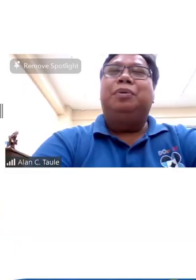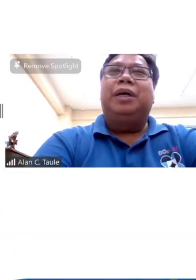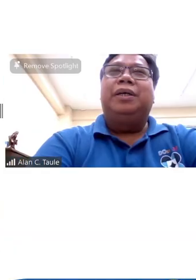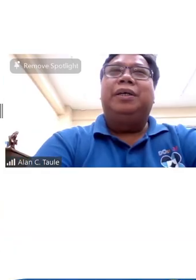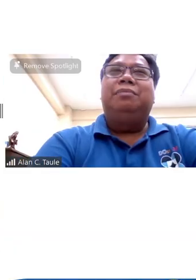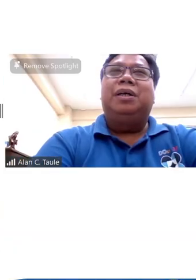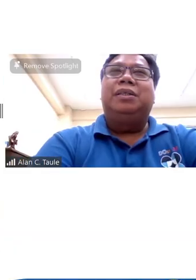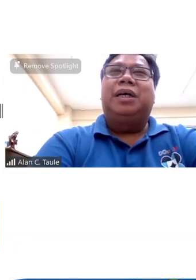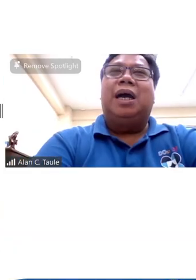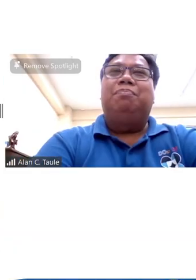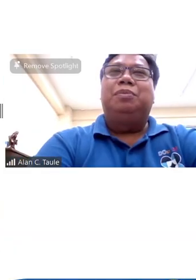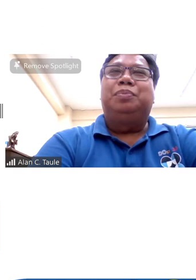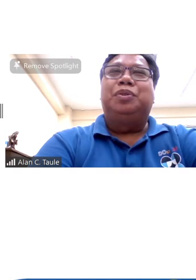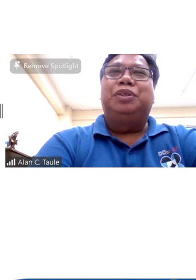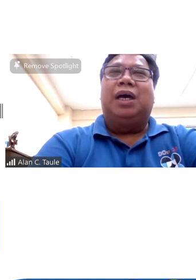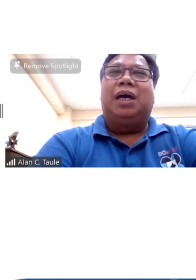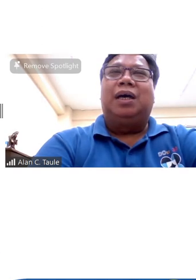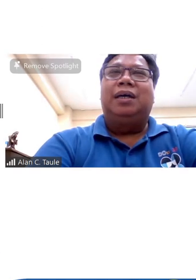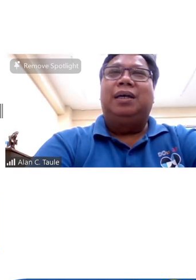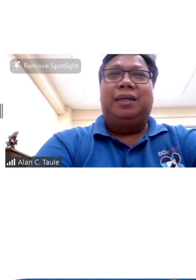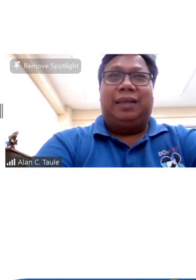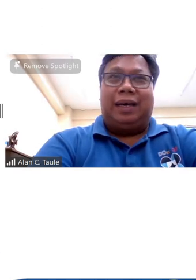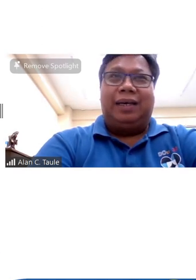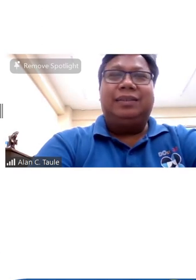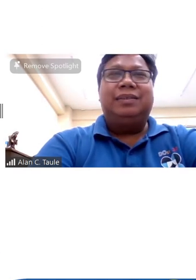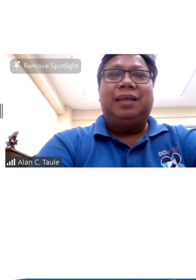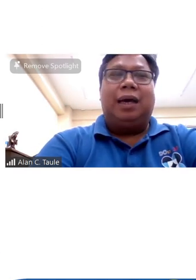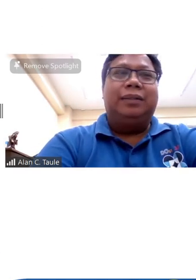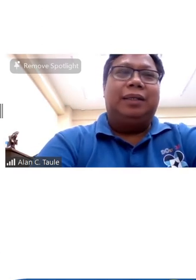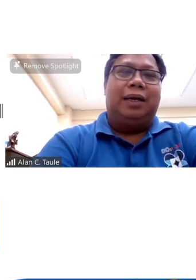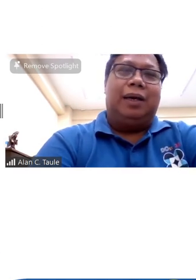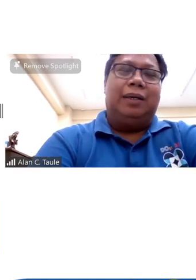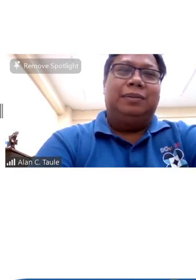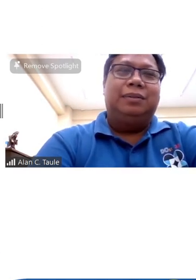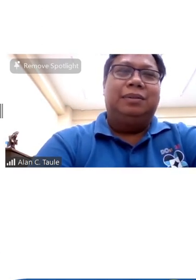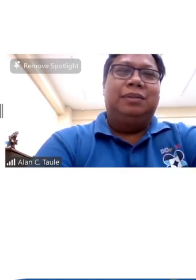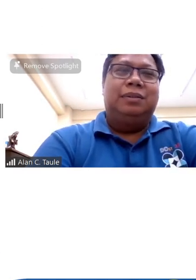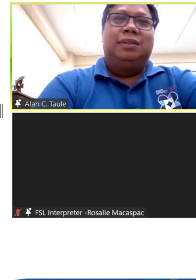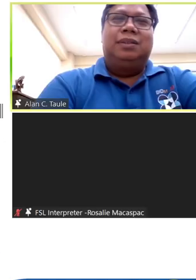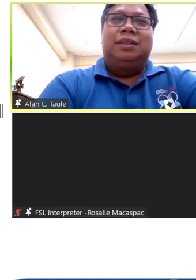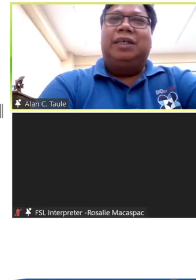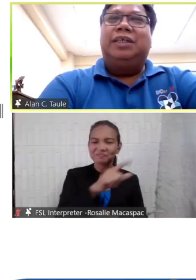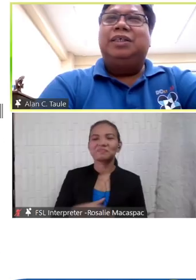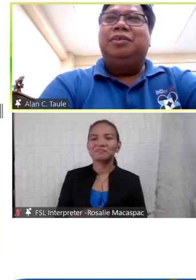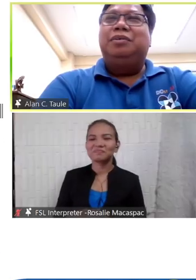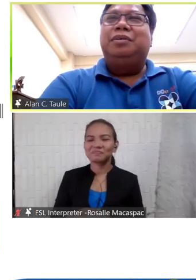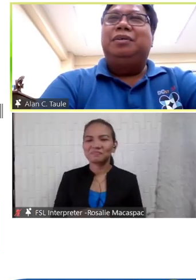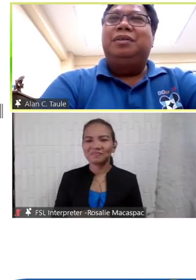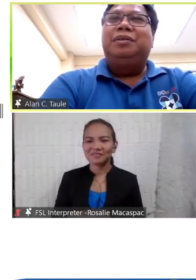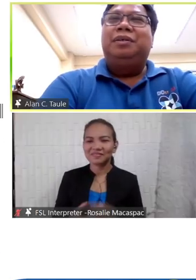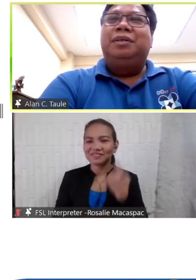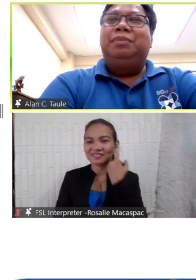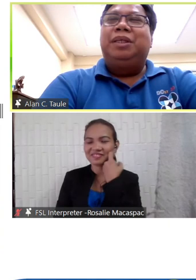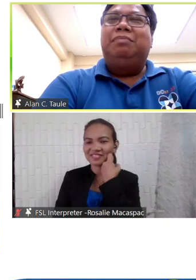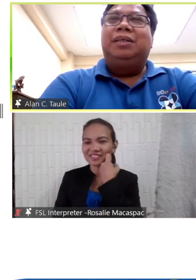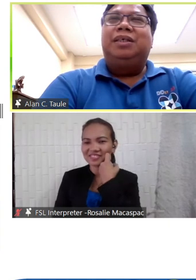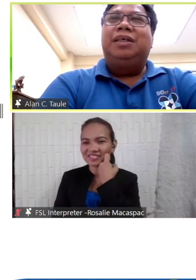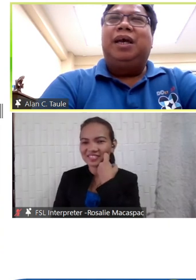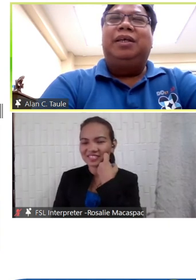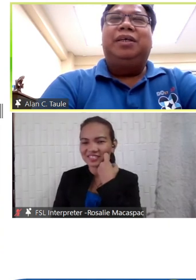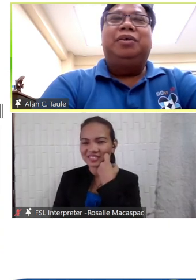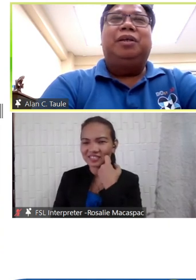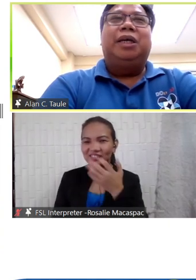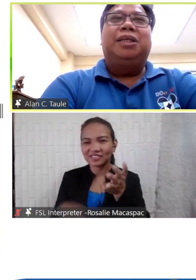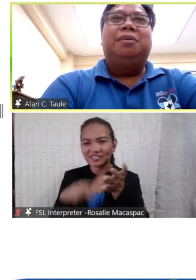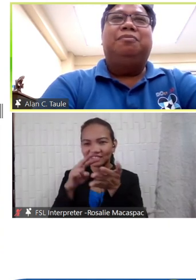Magandang hapon, Irene. Magandang hapon po sa lahat. At kanina nung binabasa